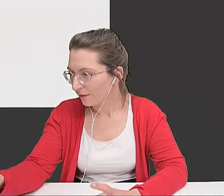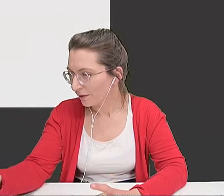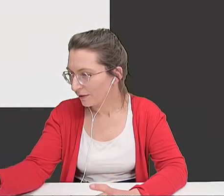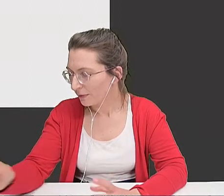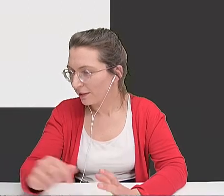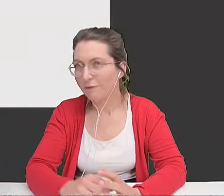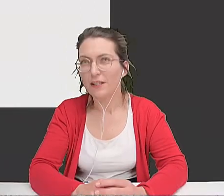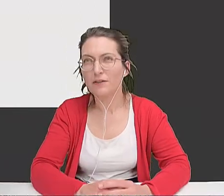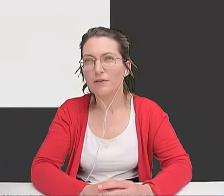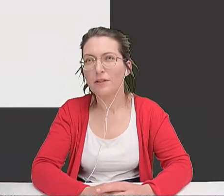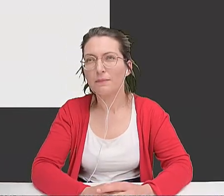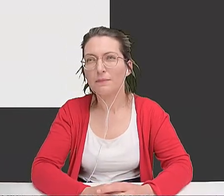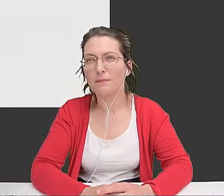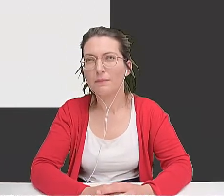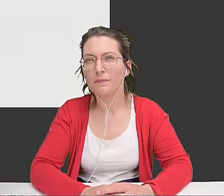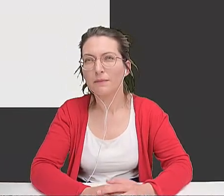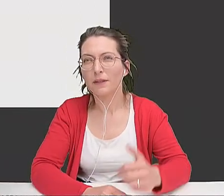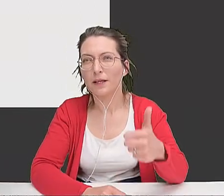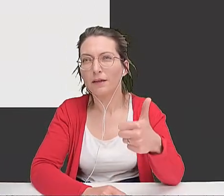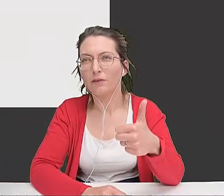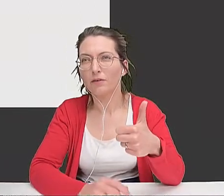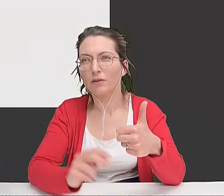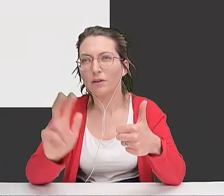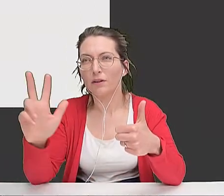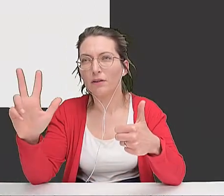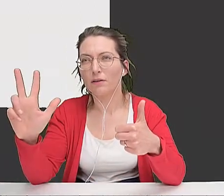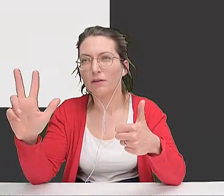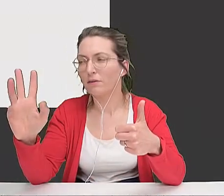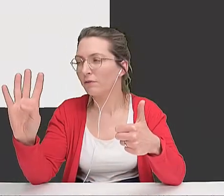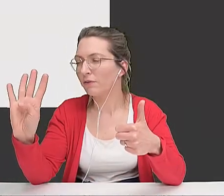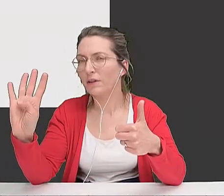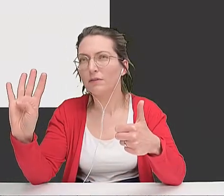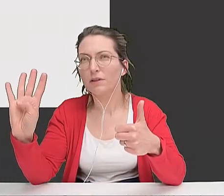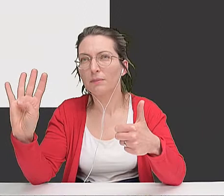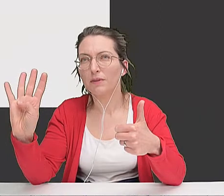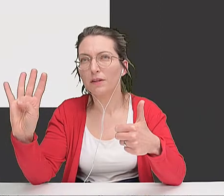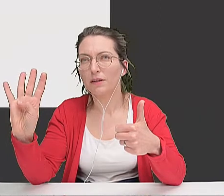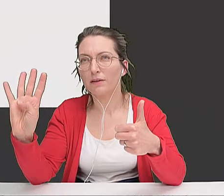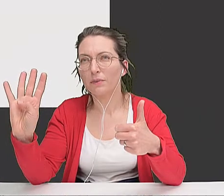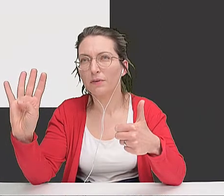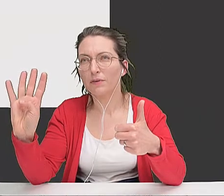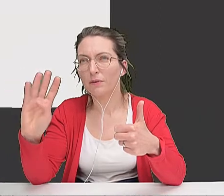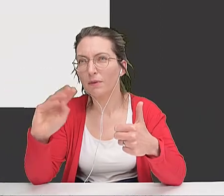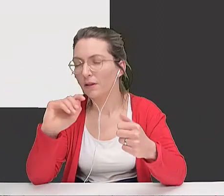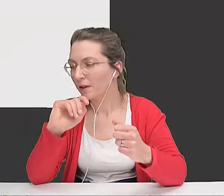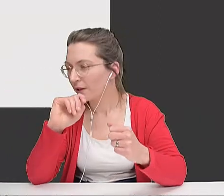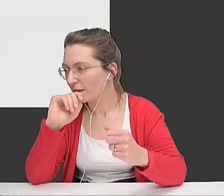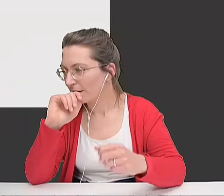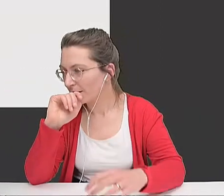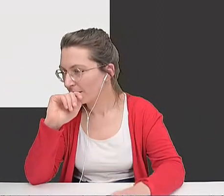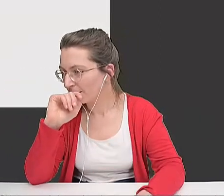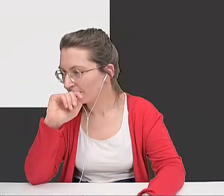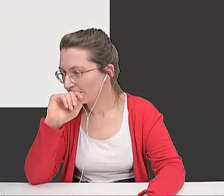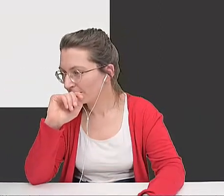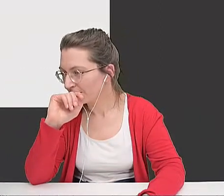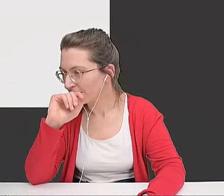1, 2, 3, mit der 4 zusammen. Die 1 okay. Und die 4, ja. Würde ich mal sagen, das passt zusammen.